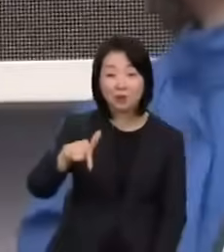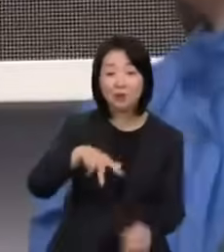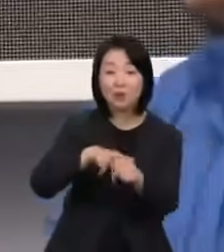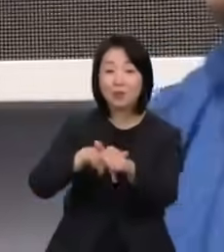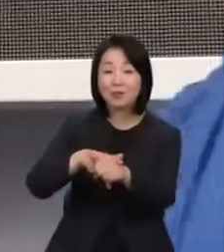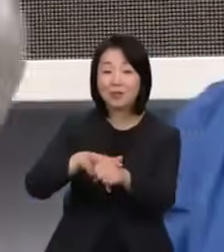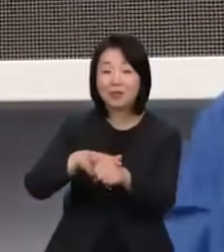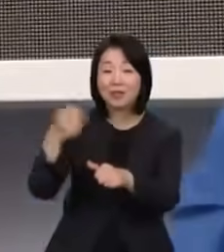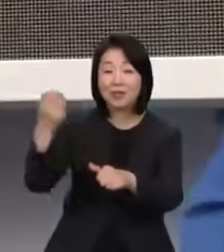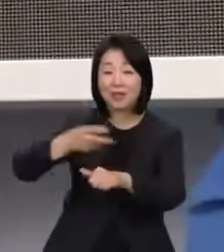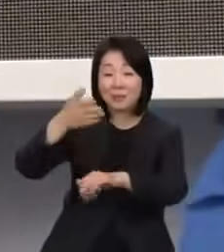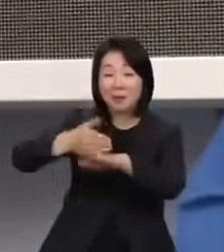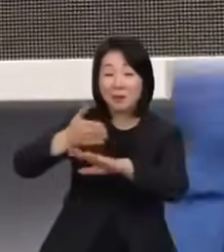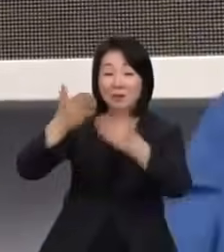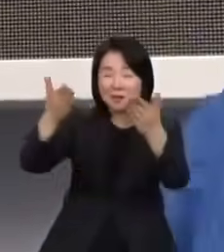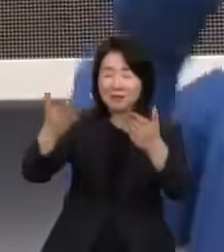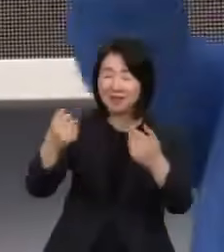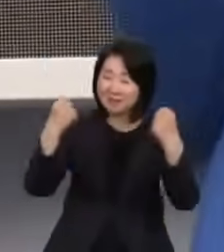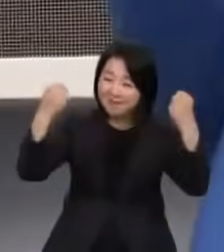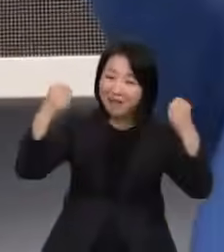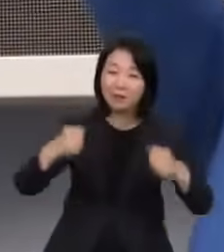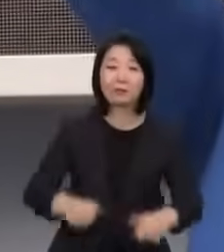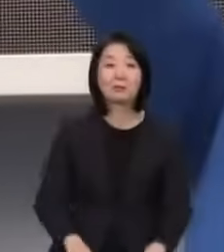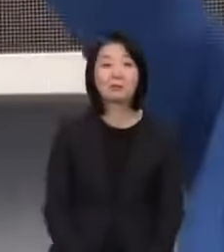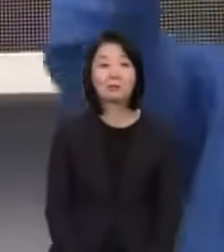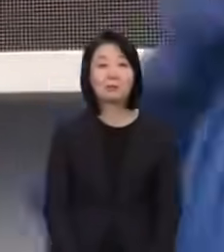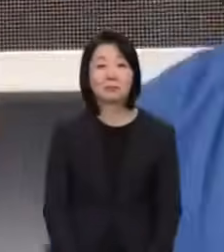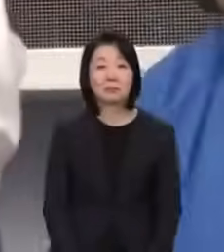감사드립니다. 선전을 기원합니다.